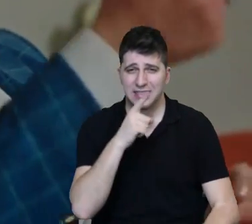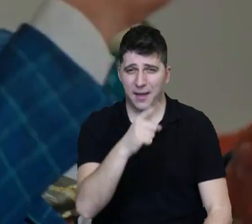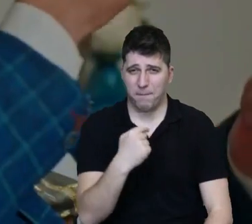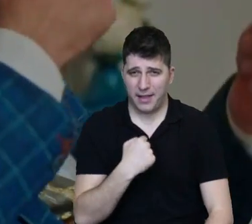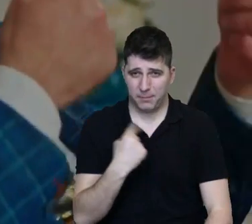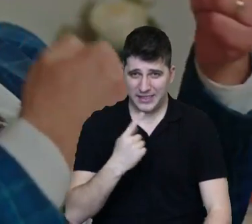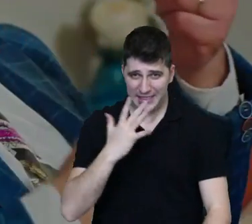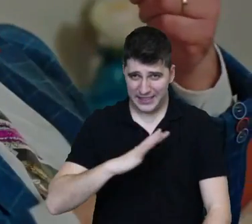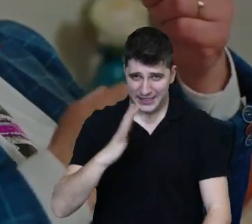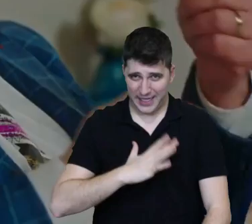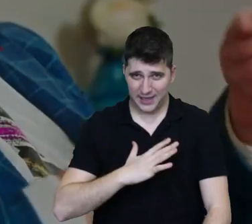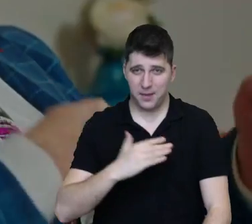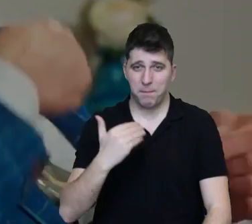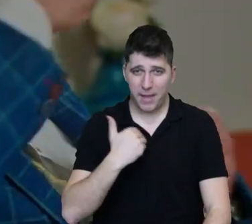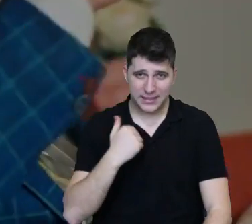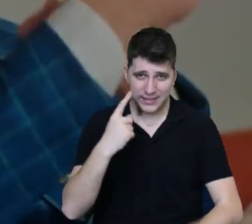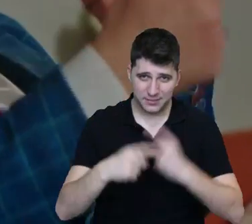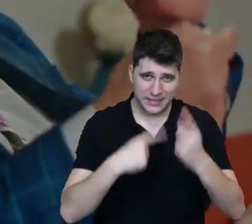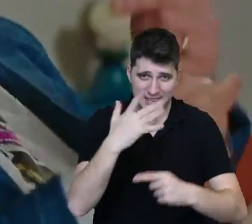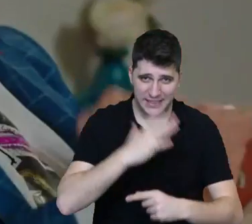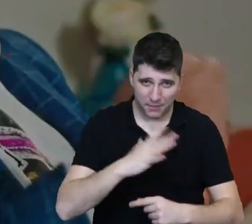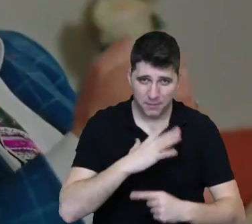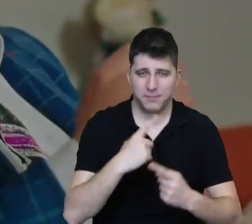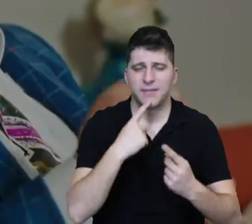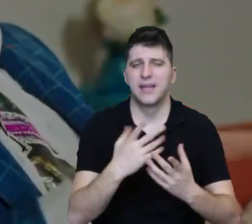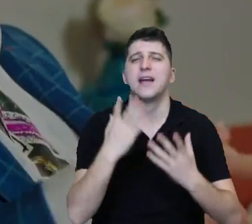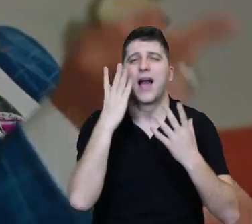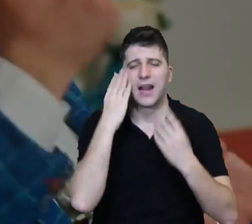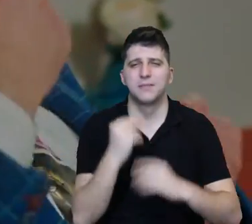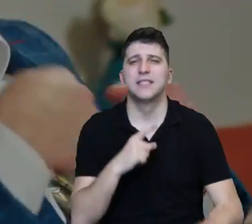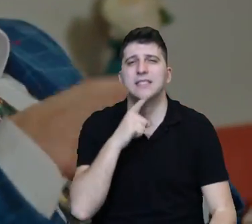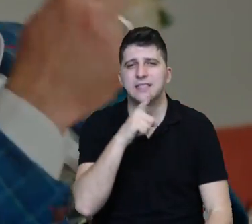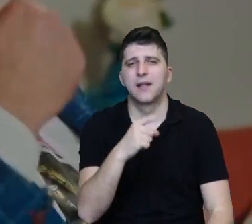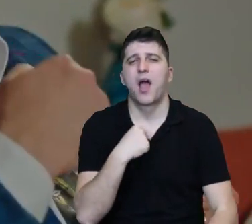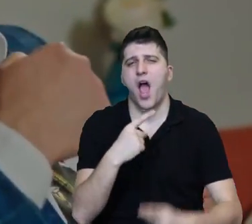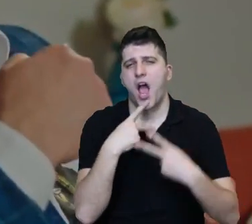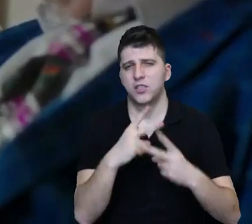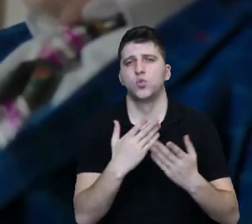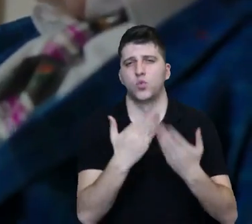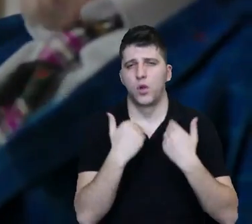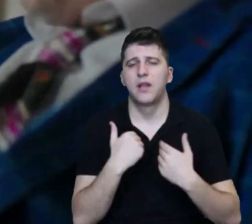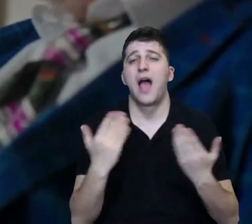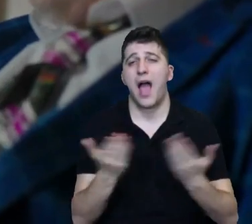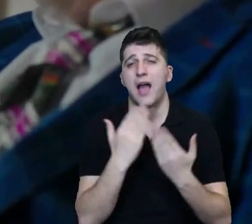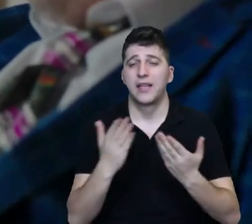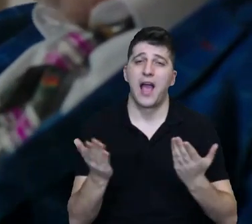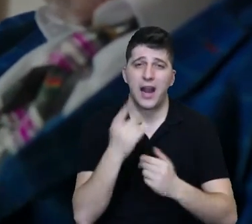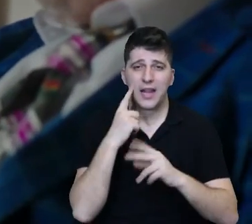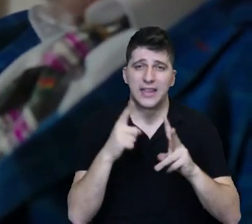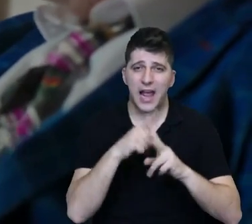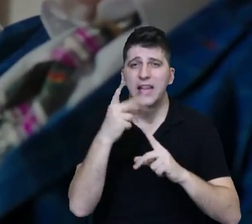benden bir şey isteyeceksin diyorsun, benim senden bir şey istememi yani sağlıyorsun. Yani sen bana açık açık diyorsun ki, hadi kalk diyorsun,